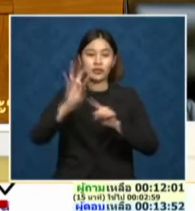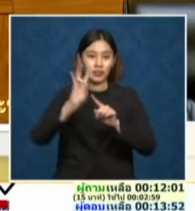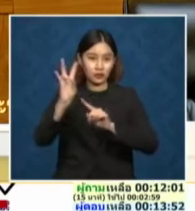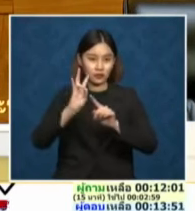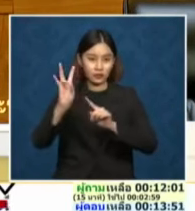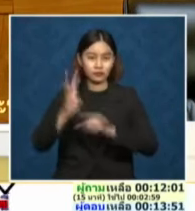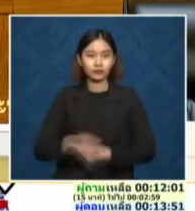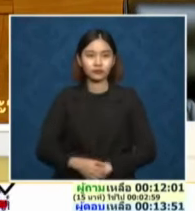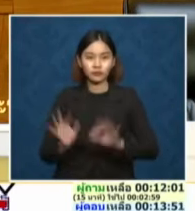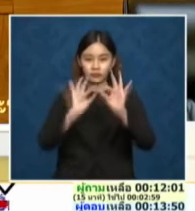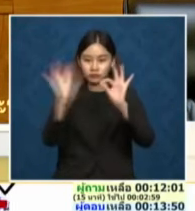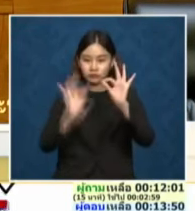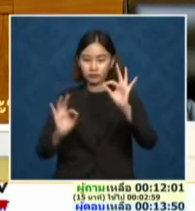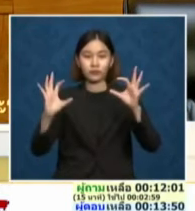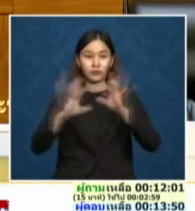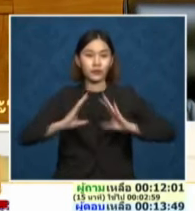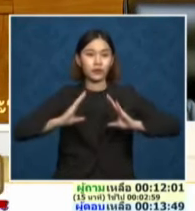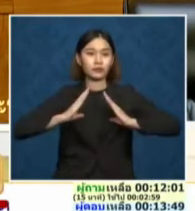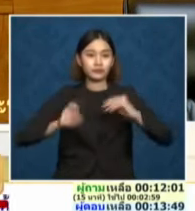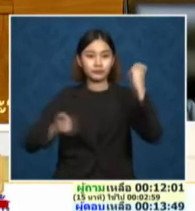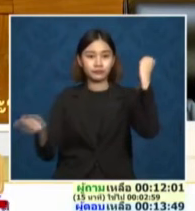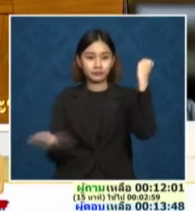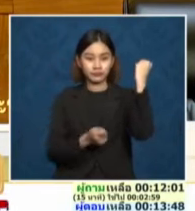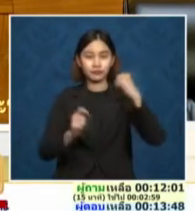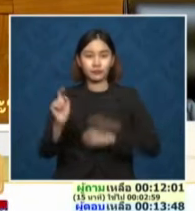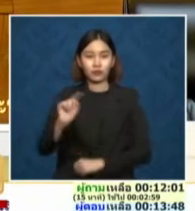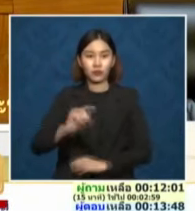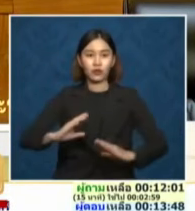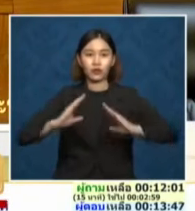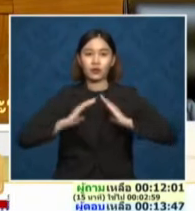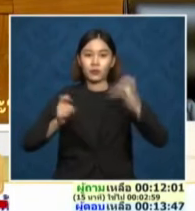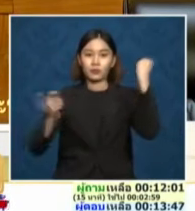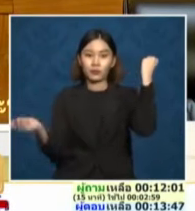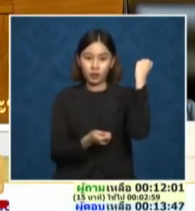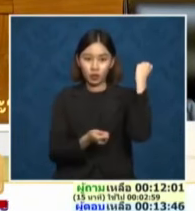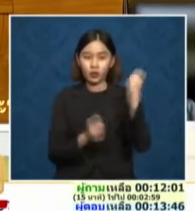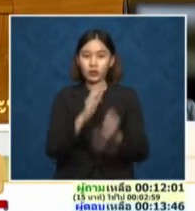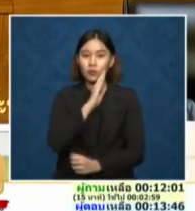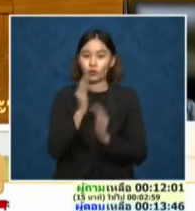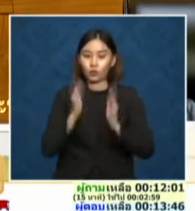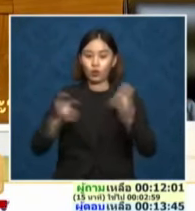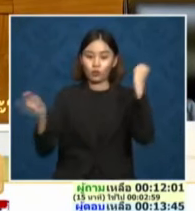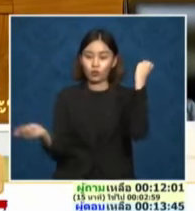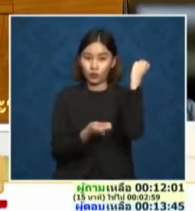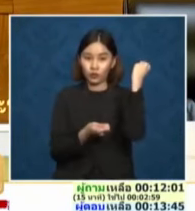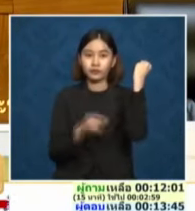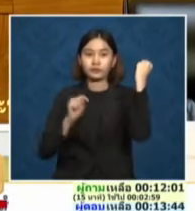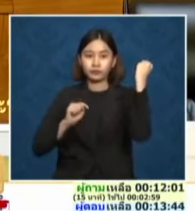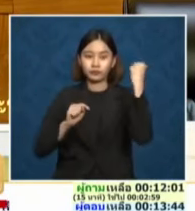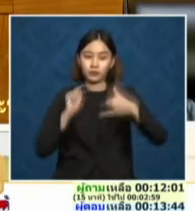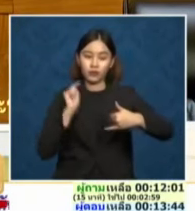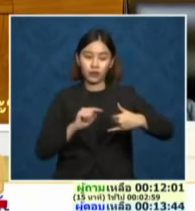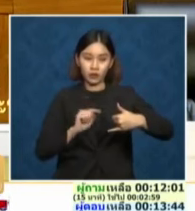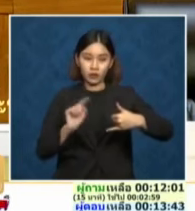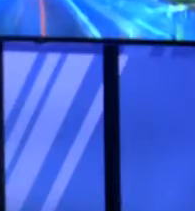ของความไม่ชอบมาพากลและกระบวนการยุติธรรมที่กำลังมีใครบางคนพยายามให้มันบิดเบี้ยว ครับอันนี้คุณณัฐชาครับใน